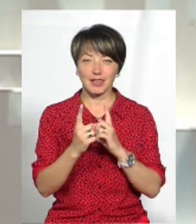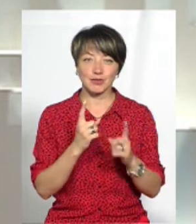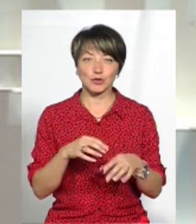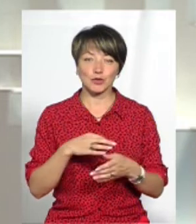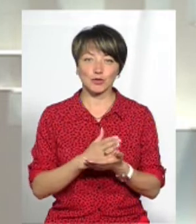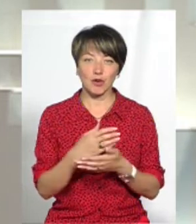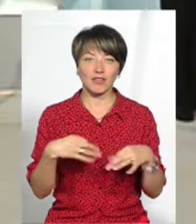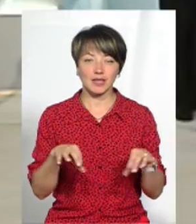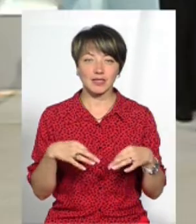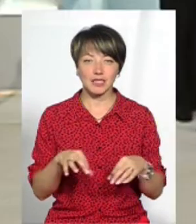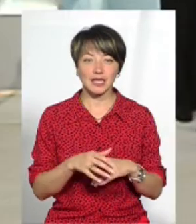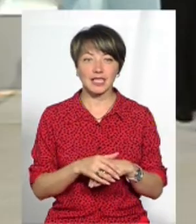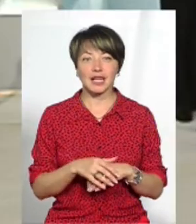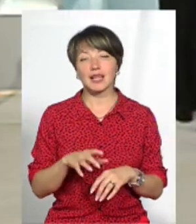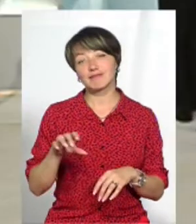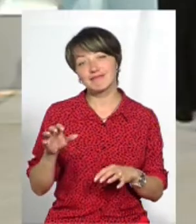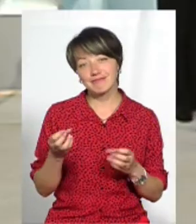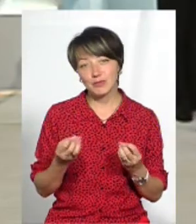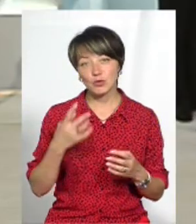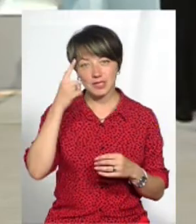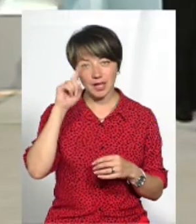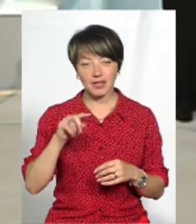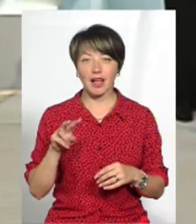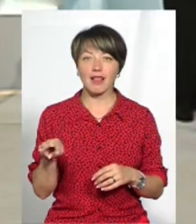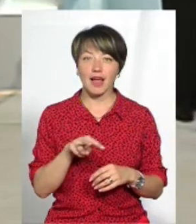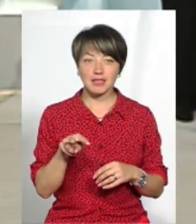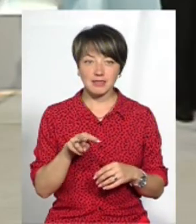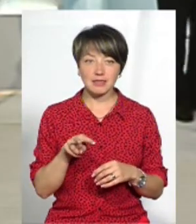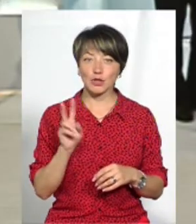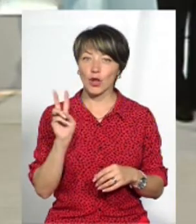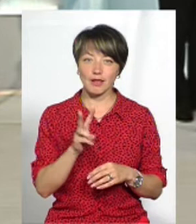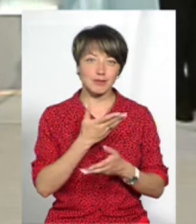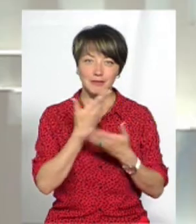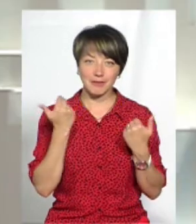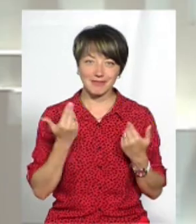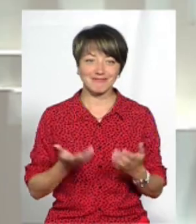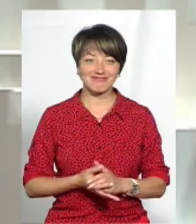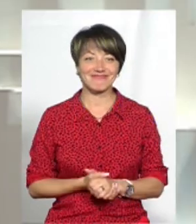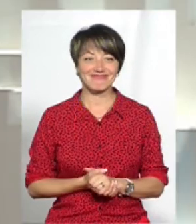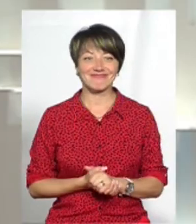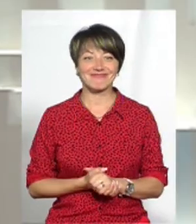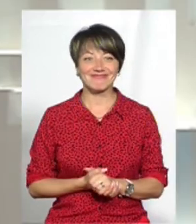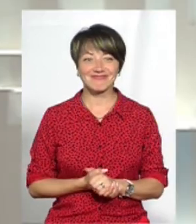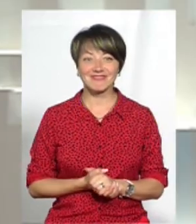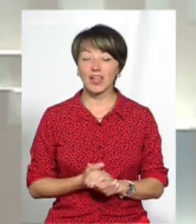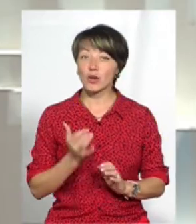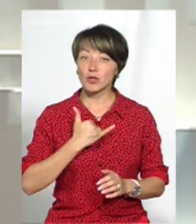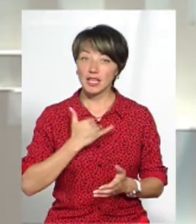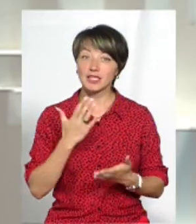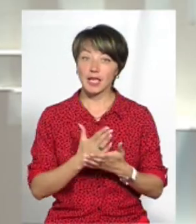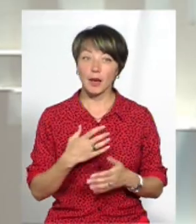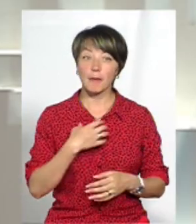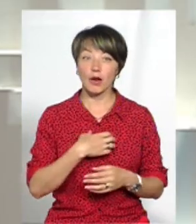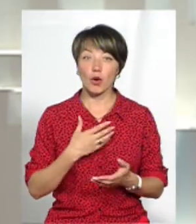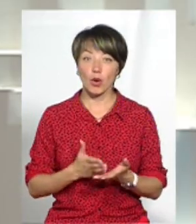на службовому транспорті. Ну, це так для того, щоб знали, що в Лезневе тролейбуси не їздять. Так, не їздять. Ні, ну, у нас є